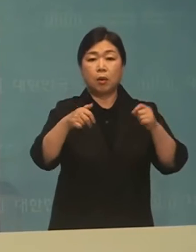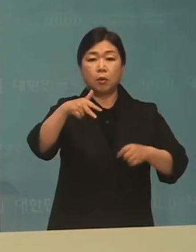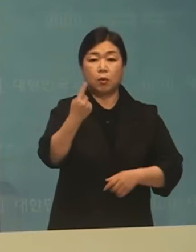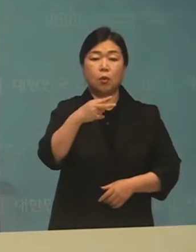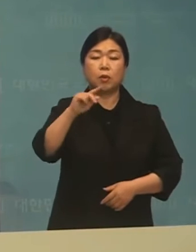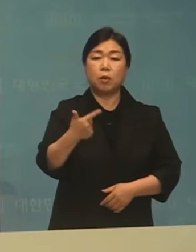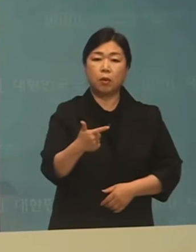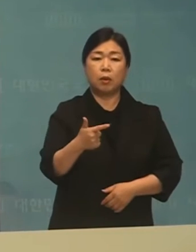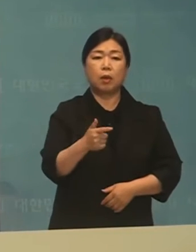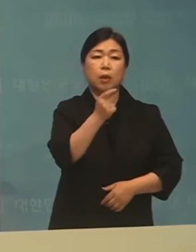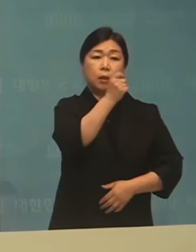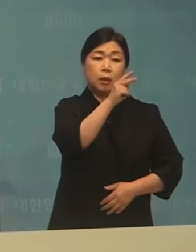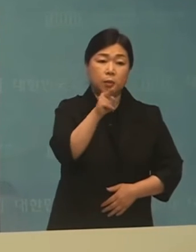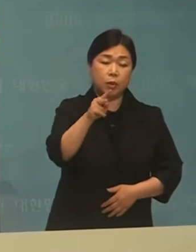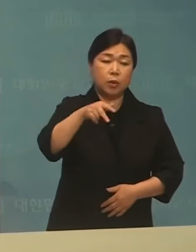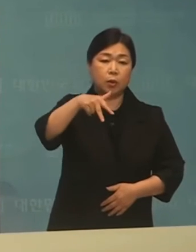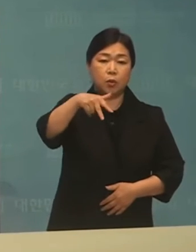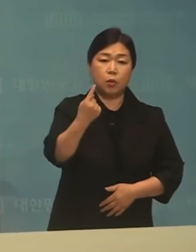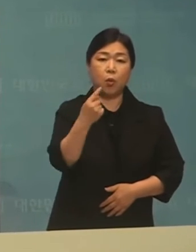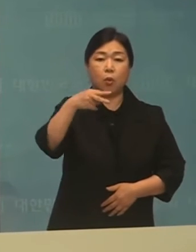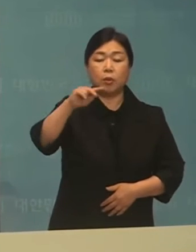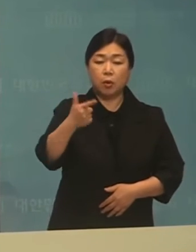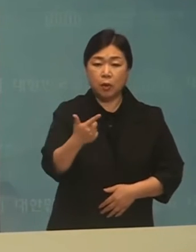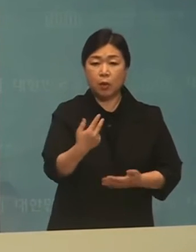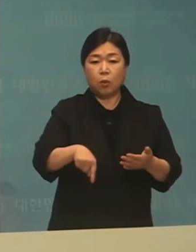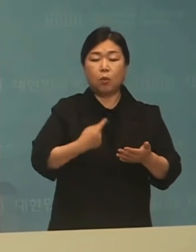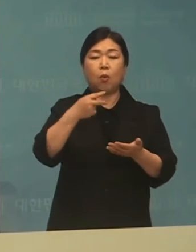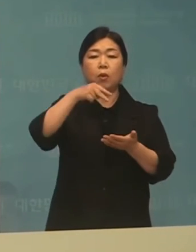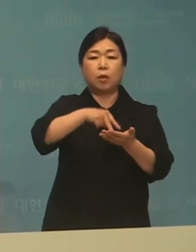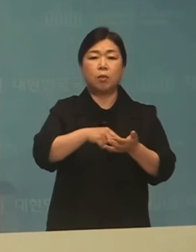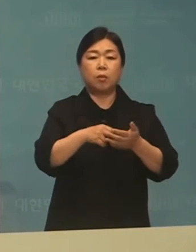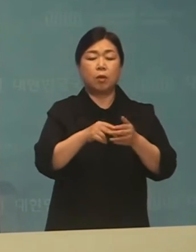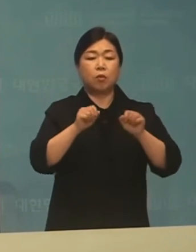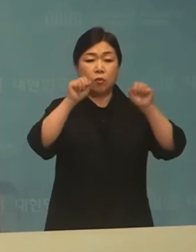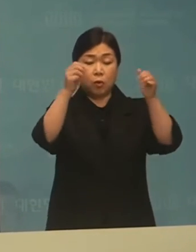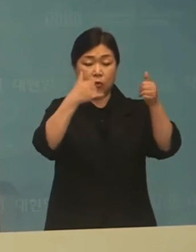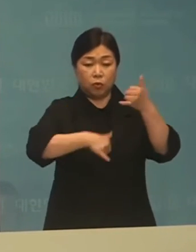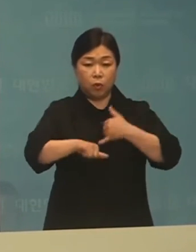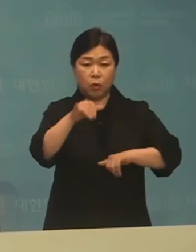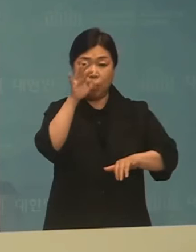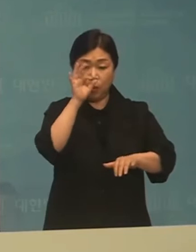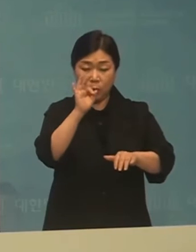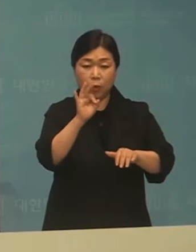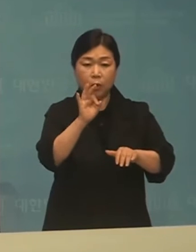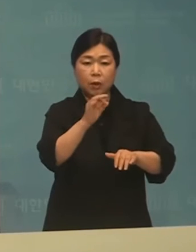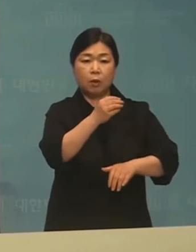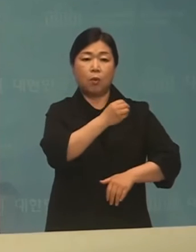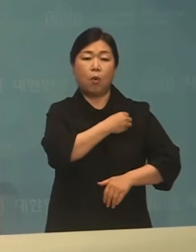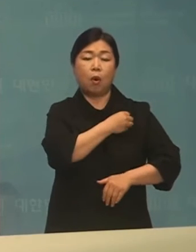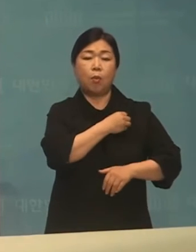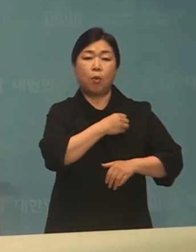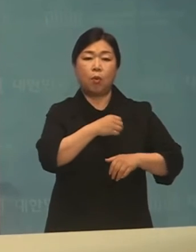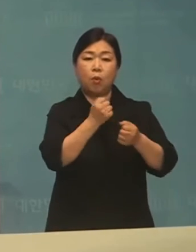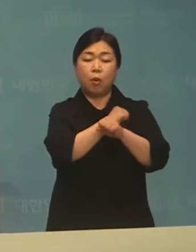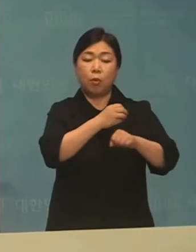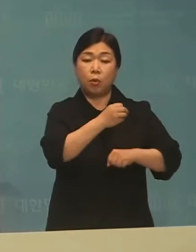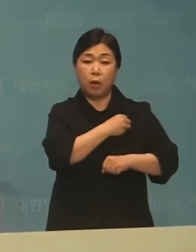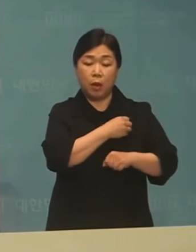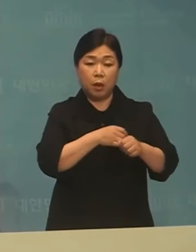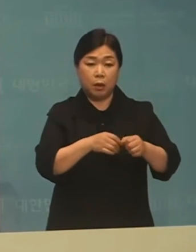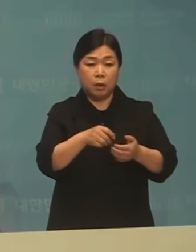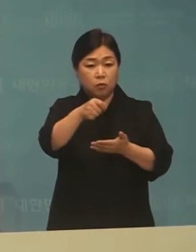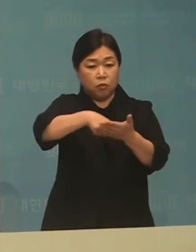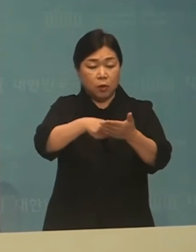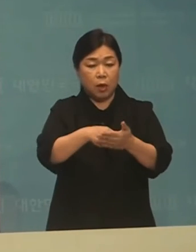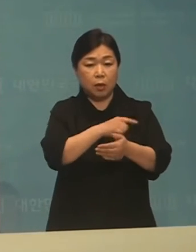조선일보, TV조선이 독립운동가와 그 후손이 모인 광복회에 취재를 할 자격이 있나요?